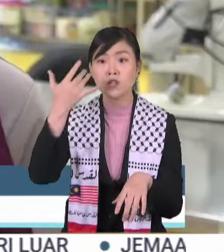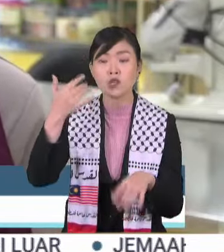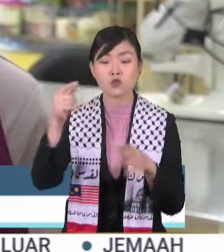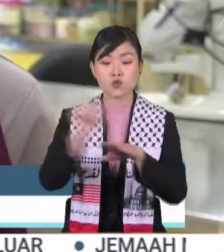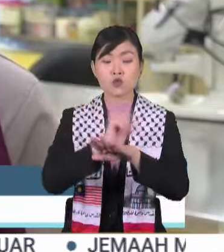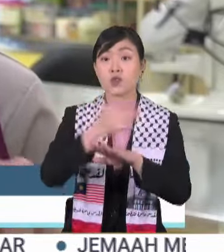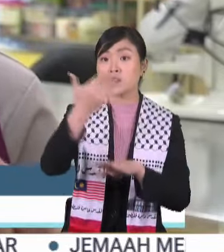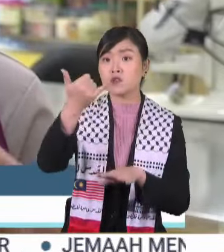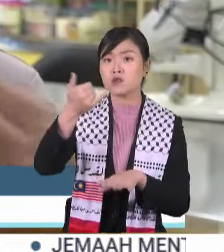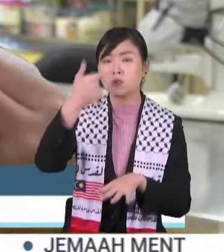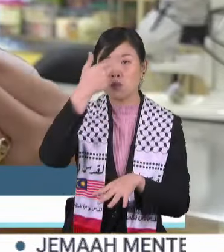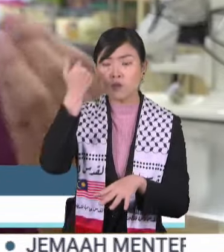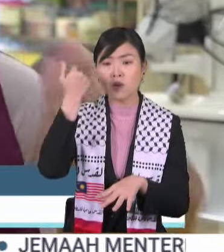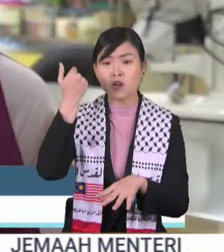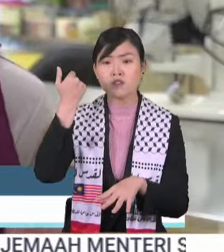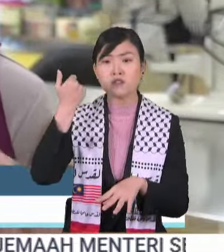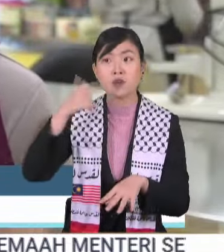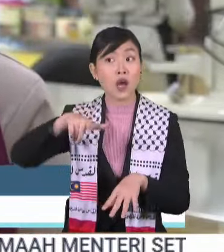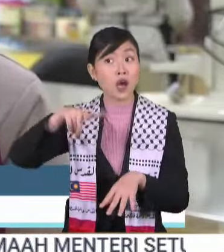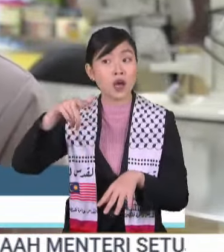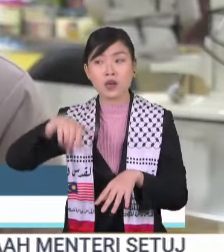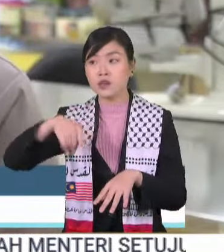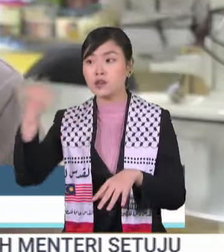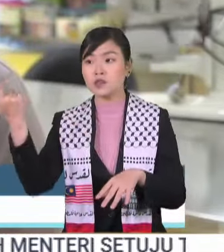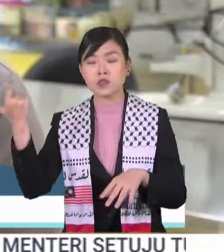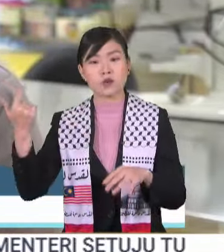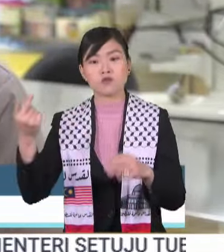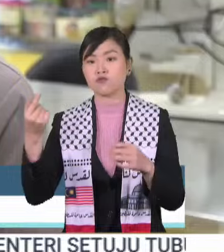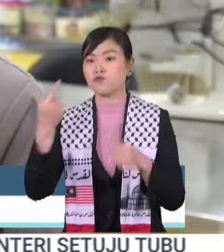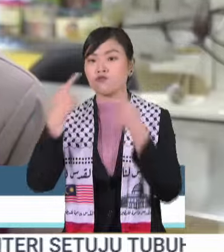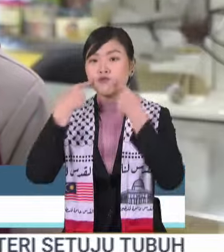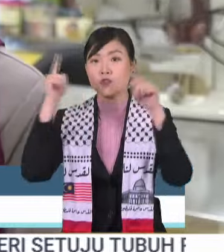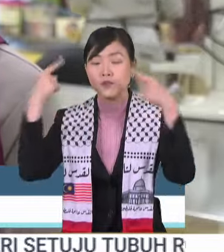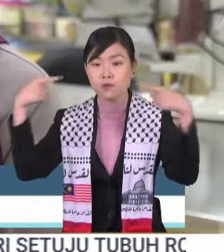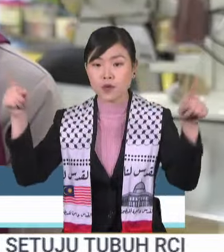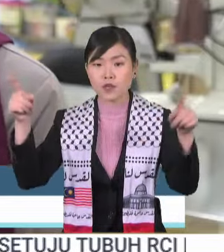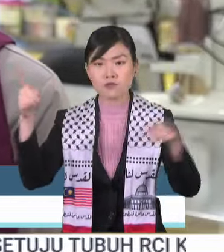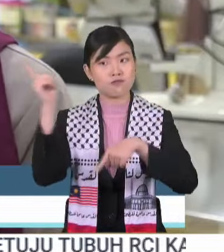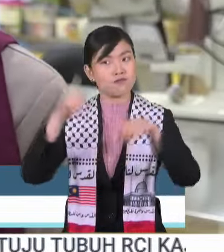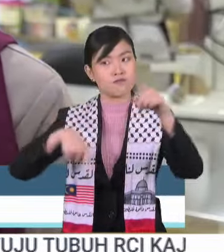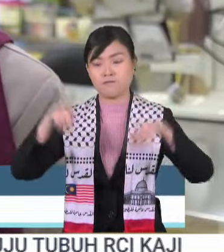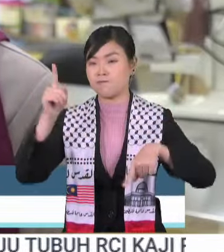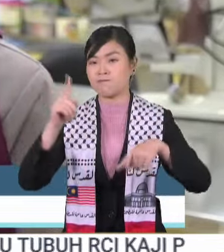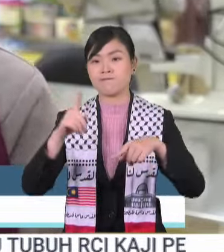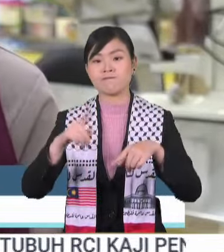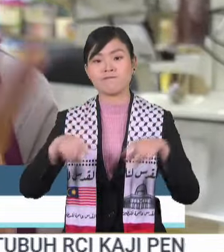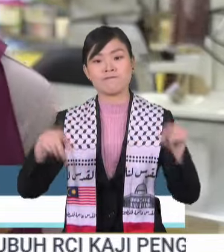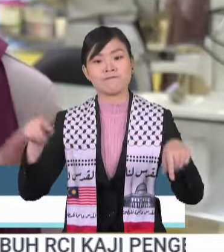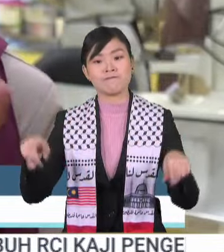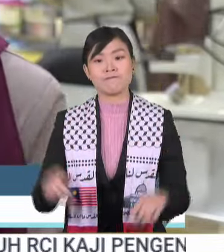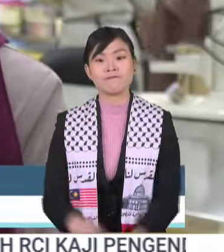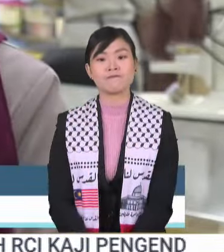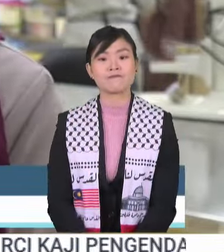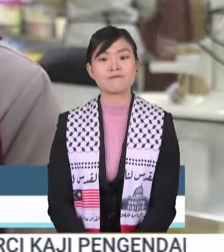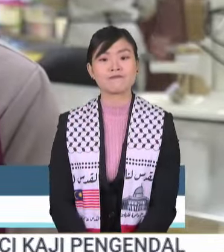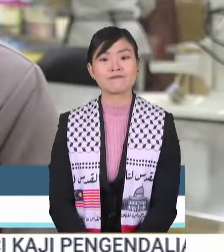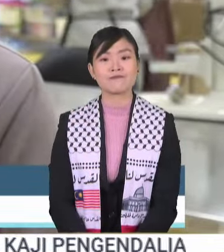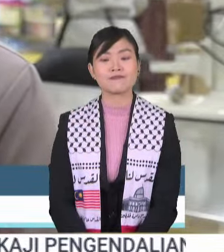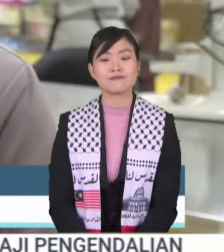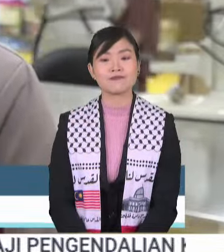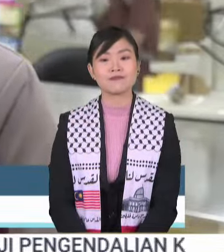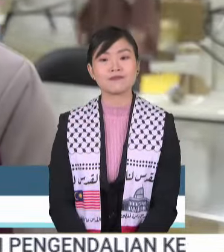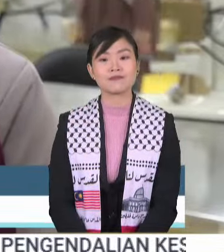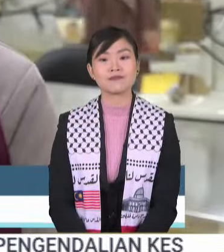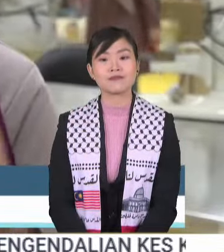pasaran yang semakin diminati dengan pelbagai peringkat umur bangsa seper kita tahu ada jenama y